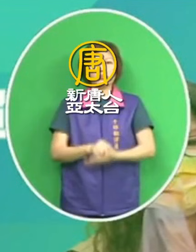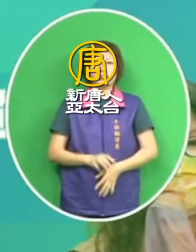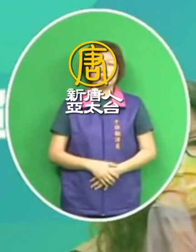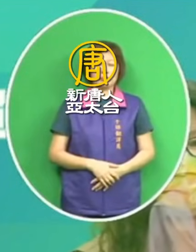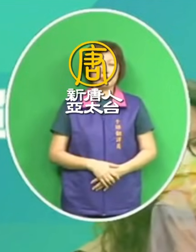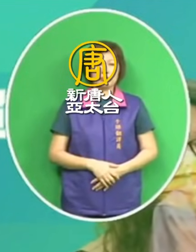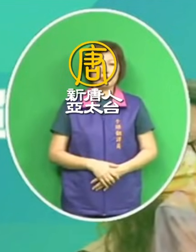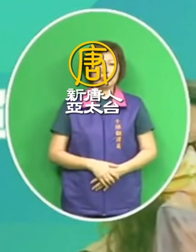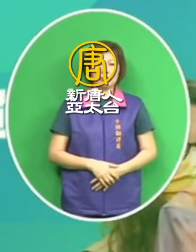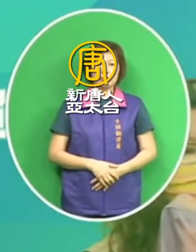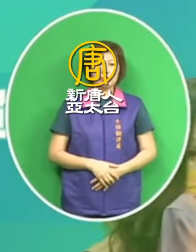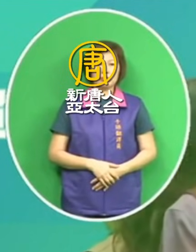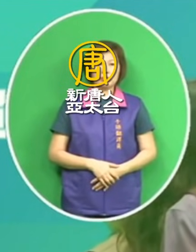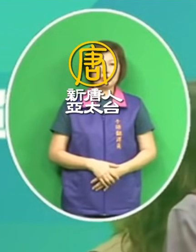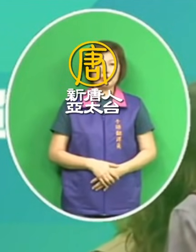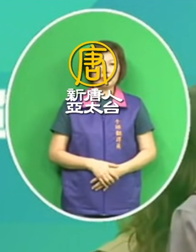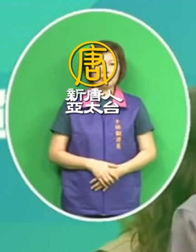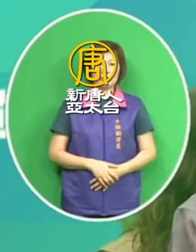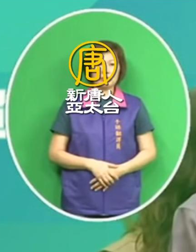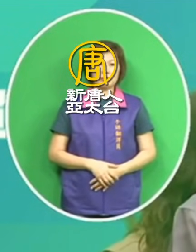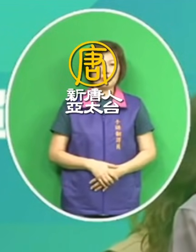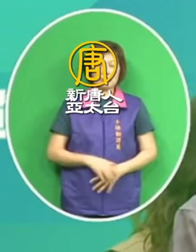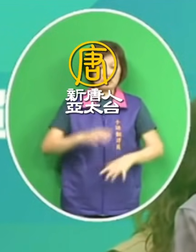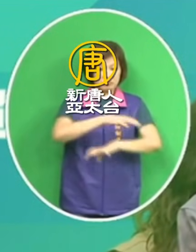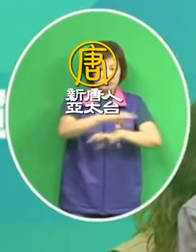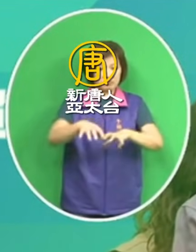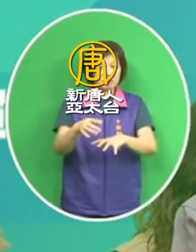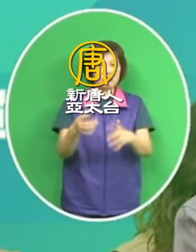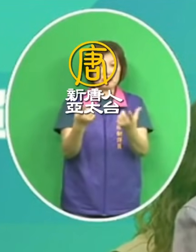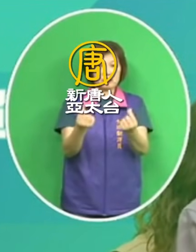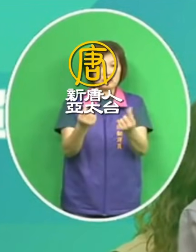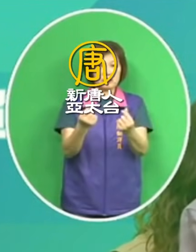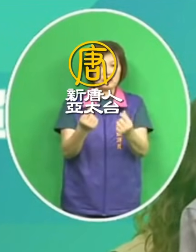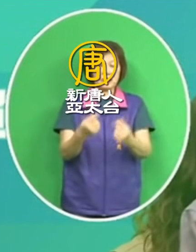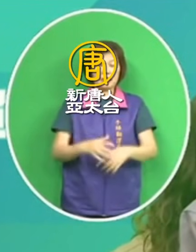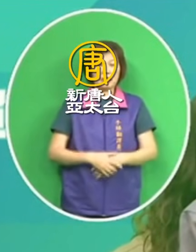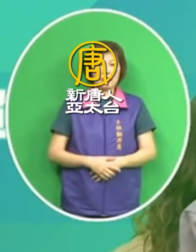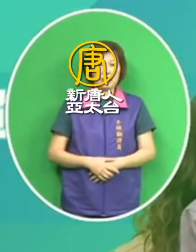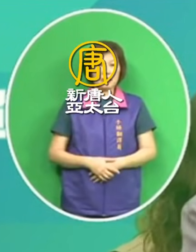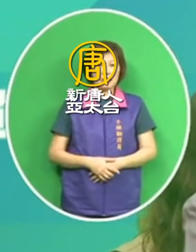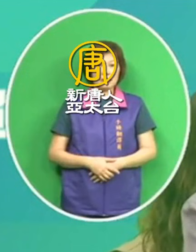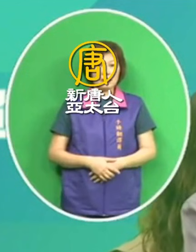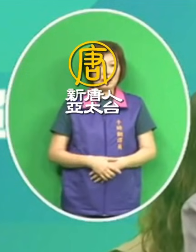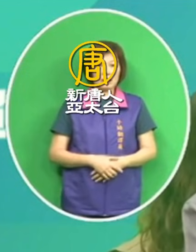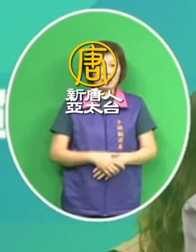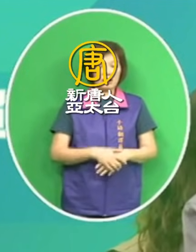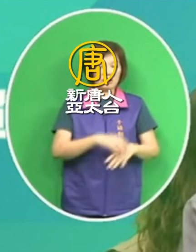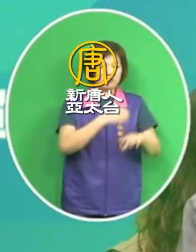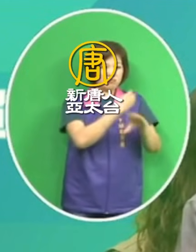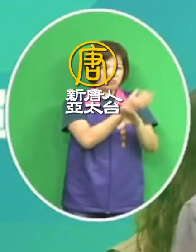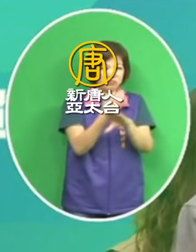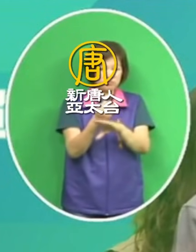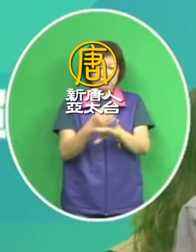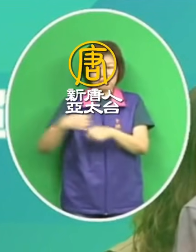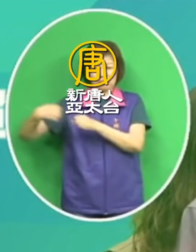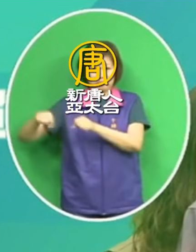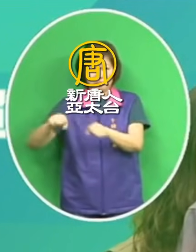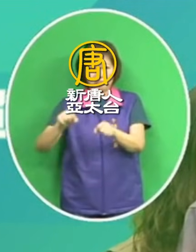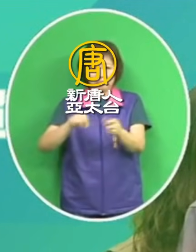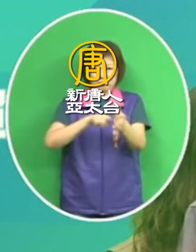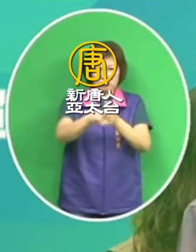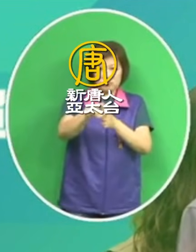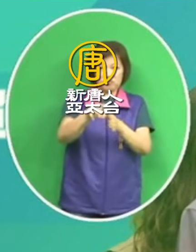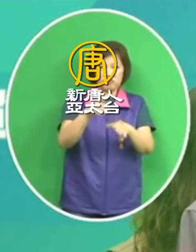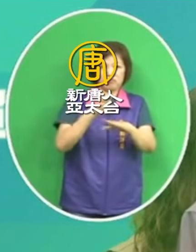样的这个空间里面，除了来自不同的救护车、摩托车、专责车以